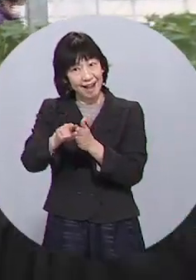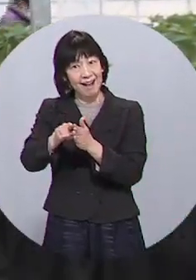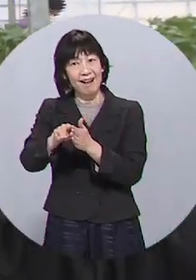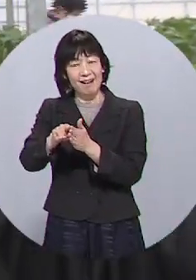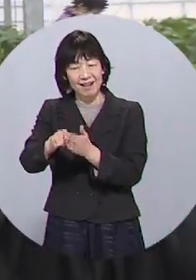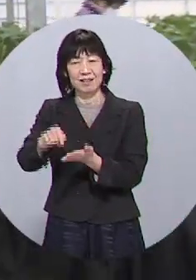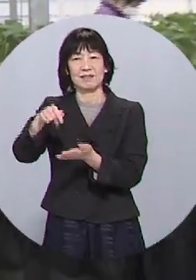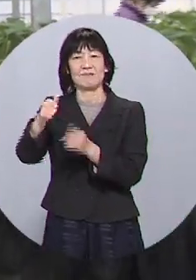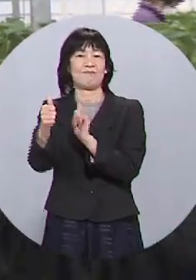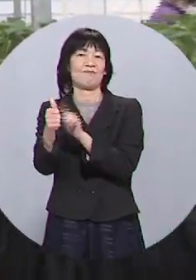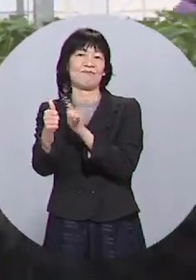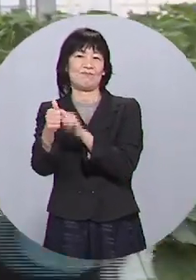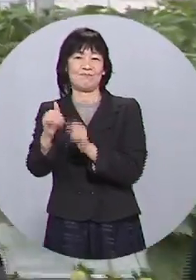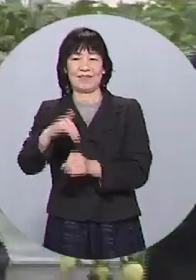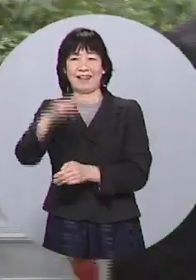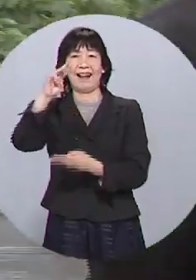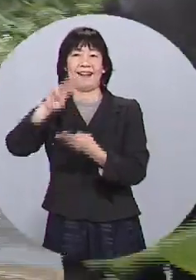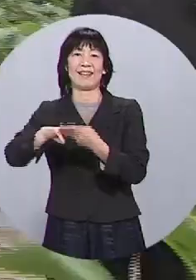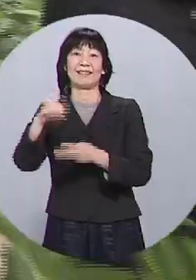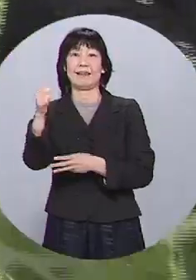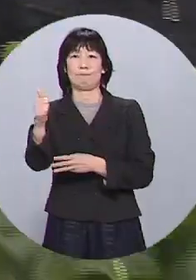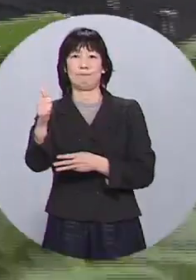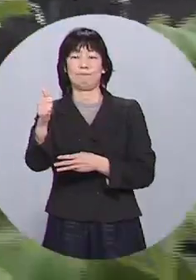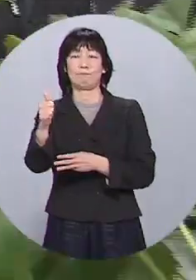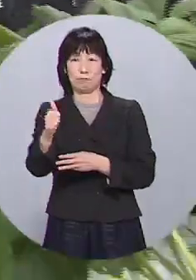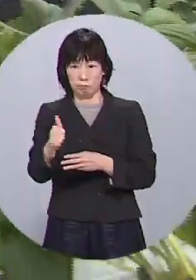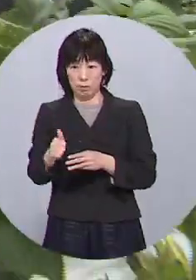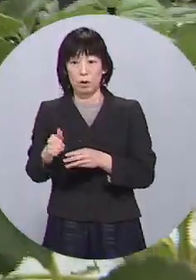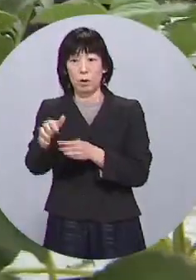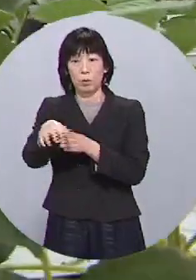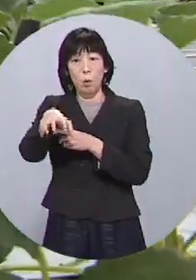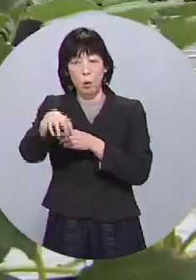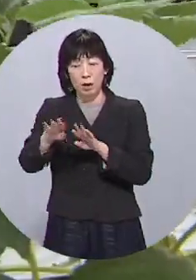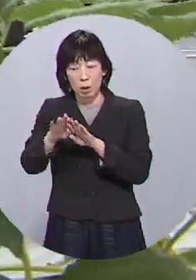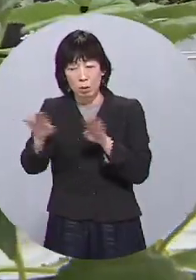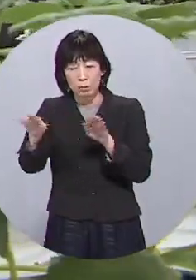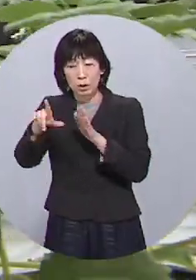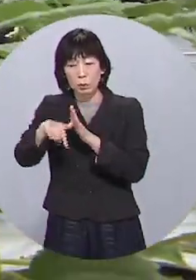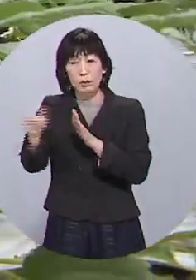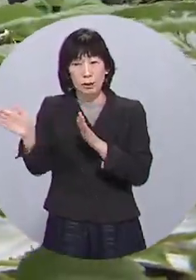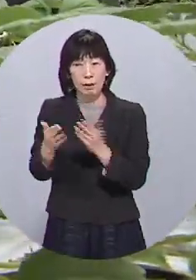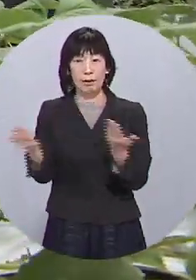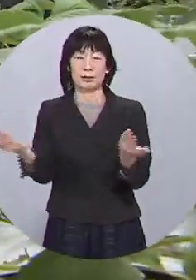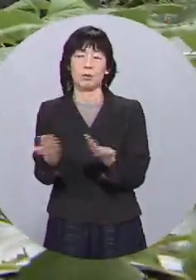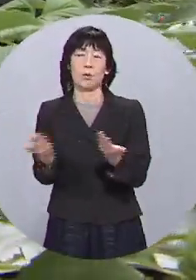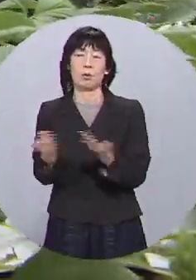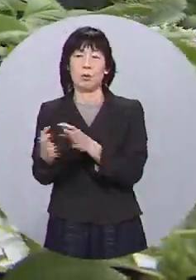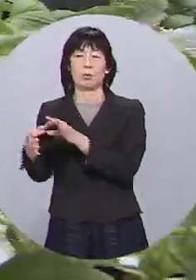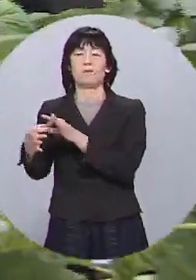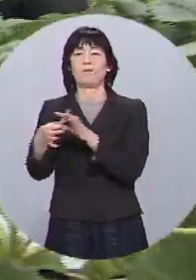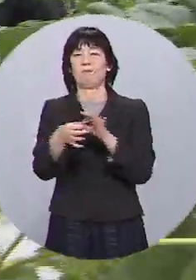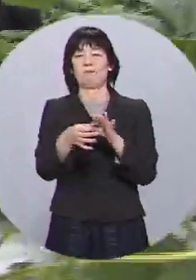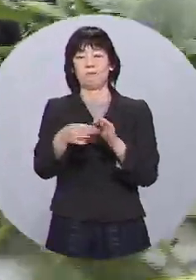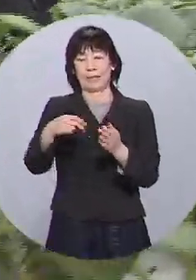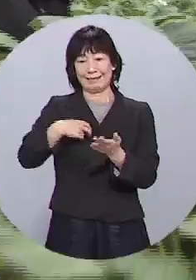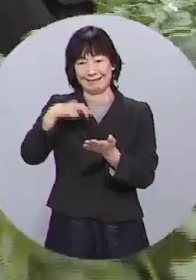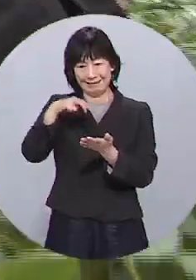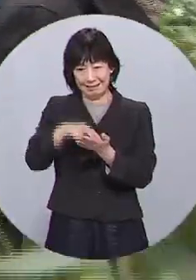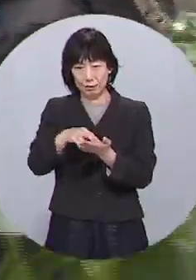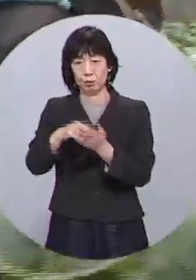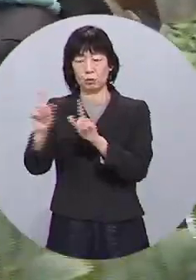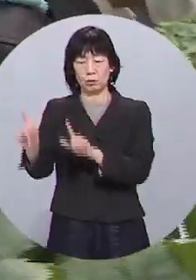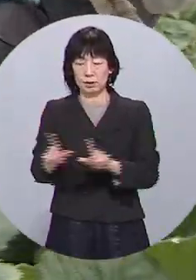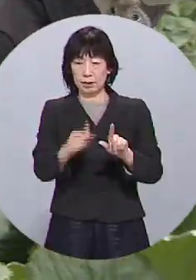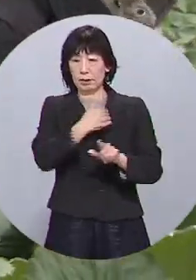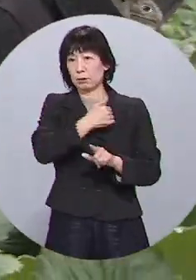高田秀正さん。農園がオープンした当初から働き、自立した生活が送れるようになるほど熱